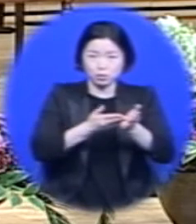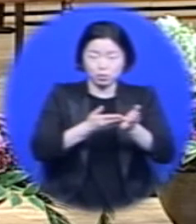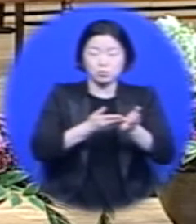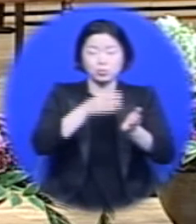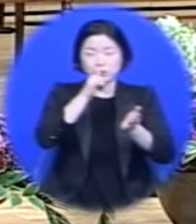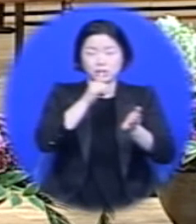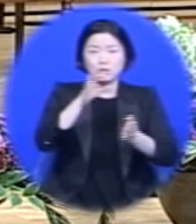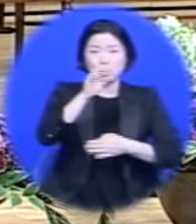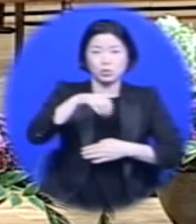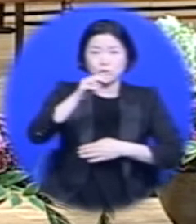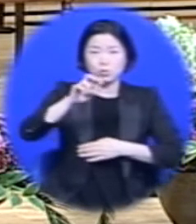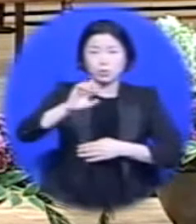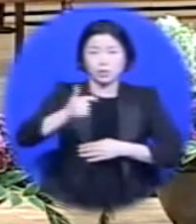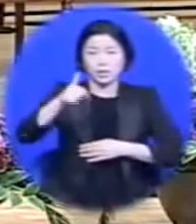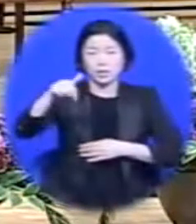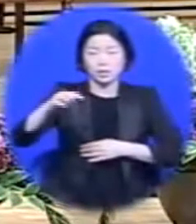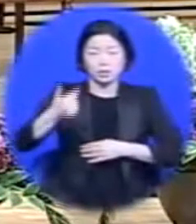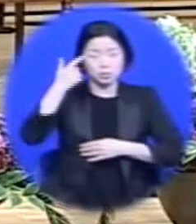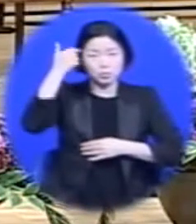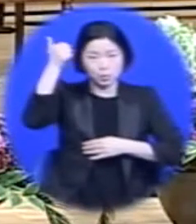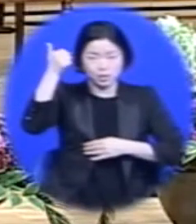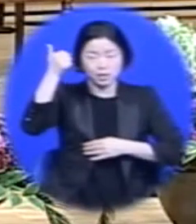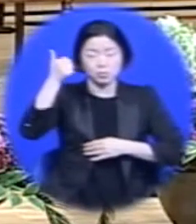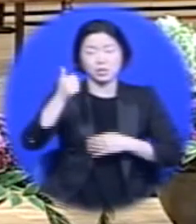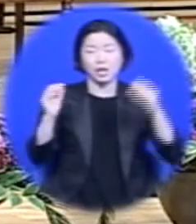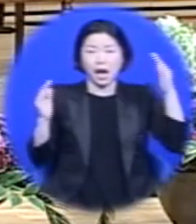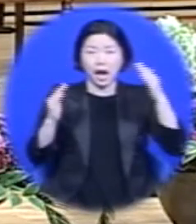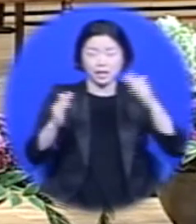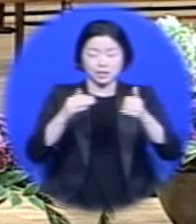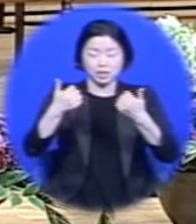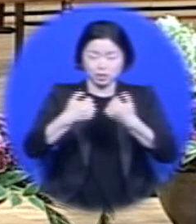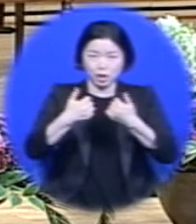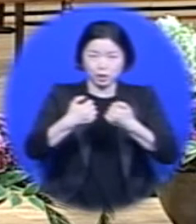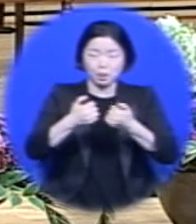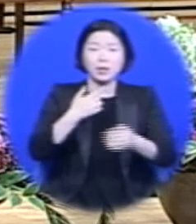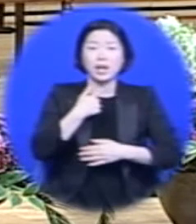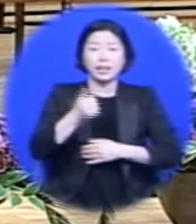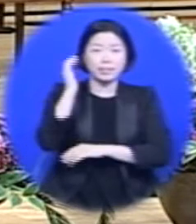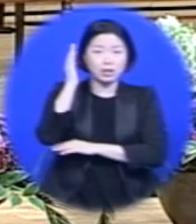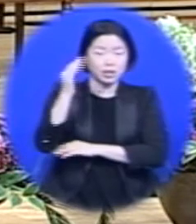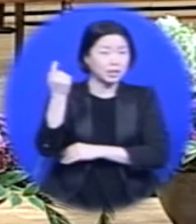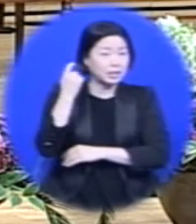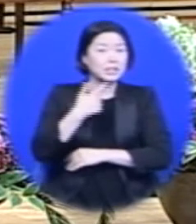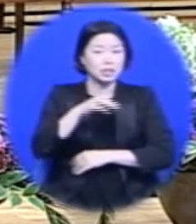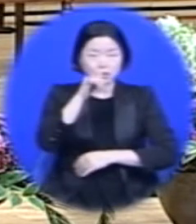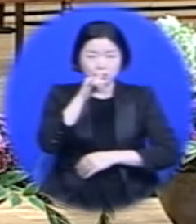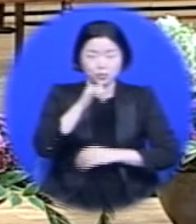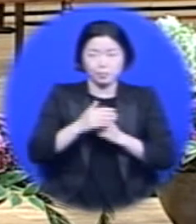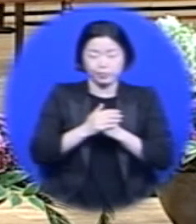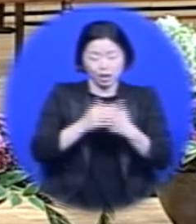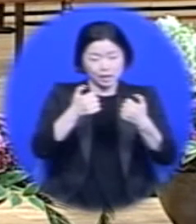중에 유학생들을 상담했던 이야기를 하셨어요. 유학생들을 상담해 보면 여러